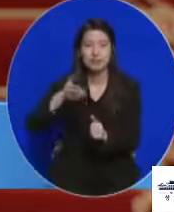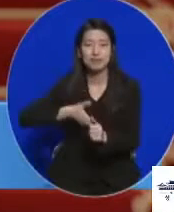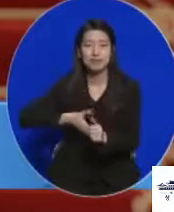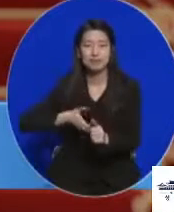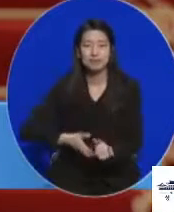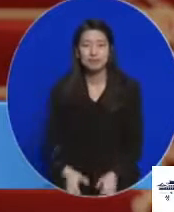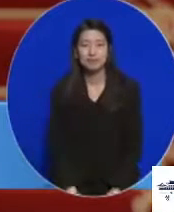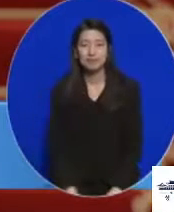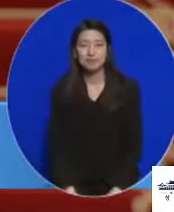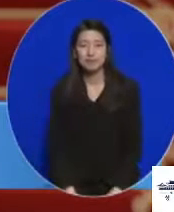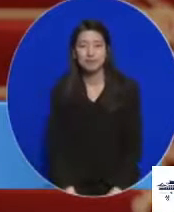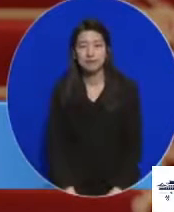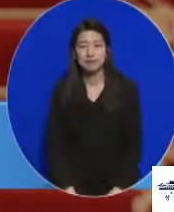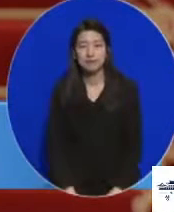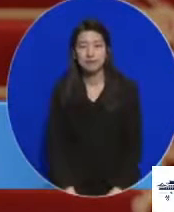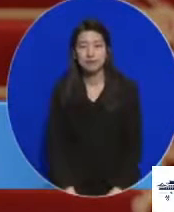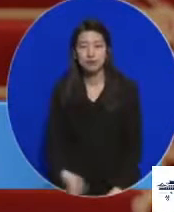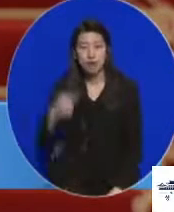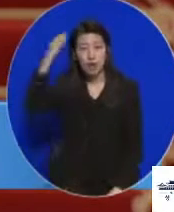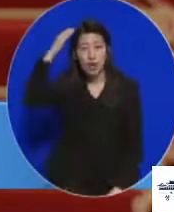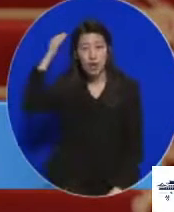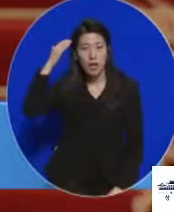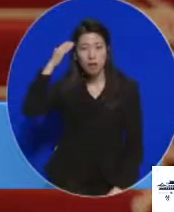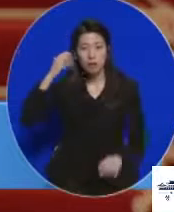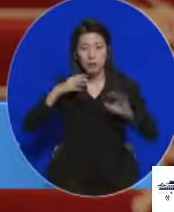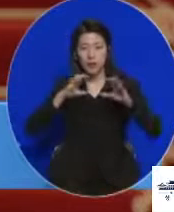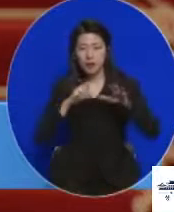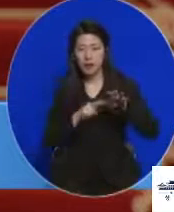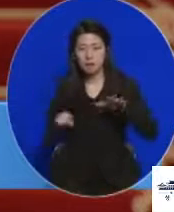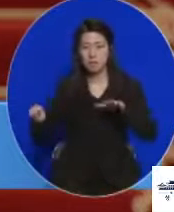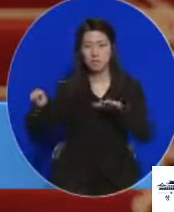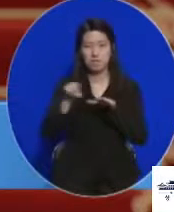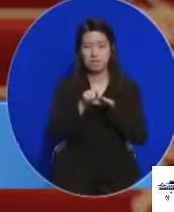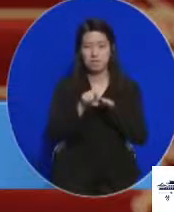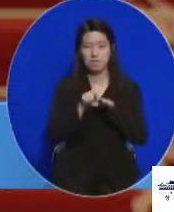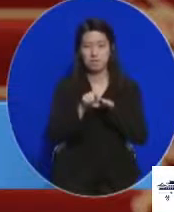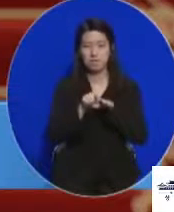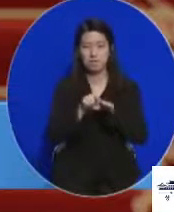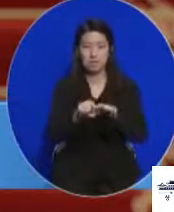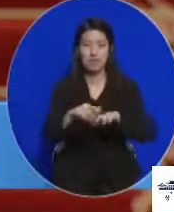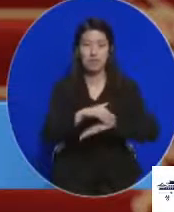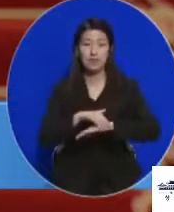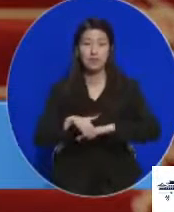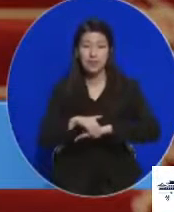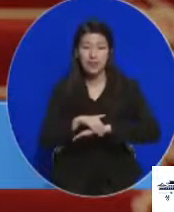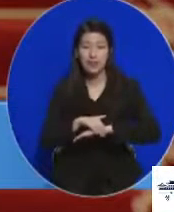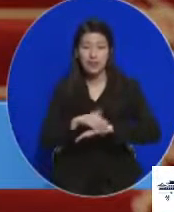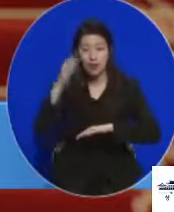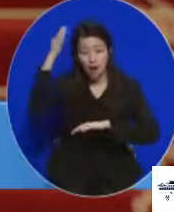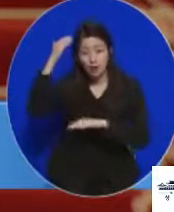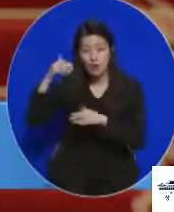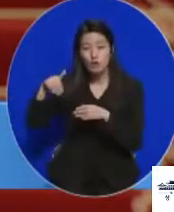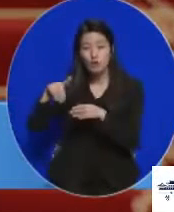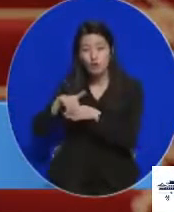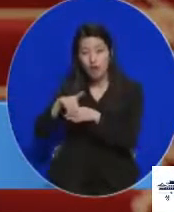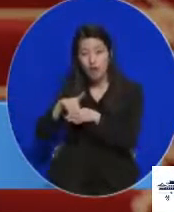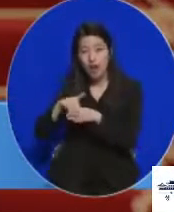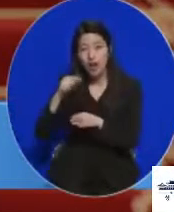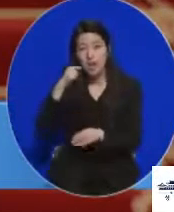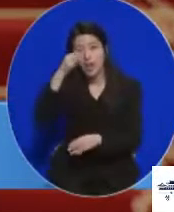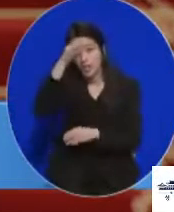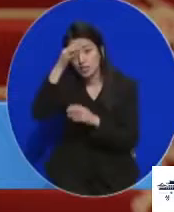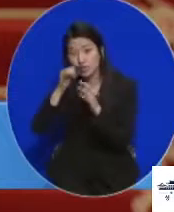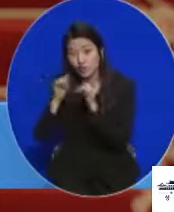소프트파워 에서도 선도 국가로 도약할 것입니다 우리 문화 예술은 민주주의가